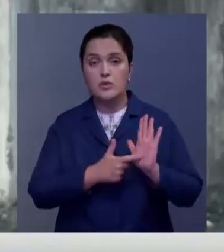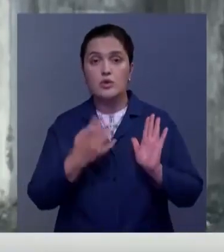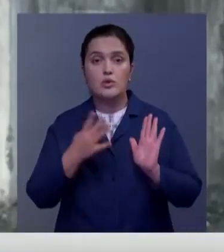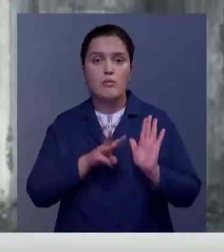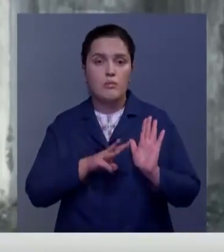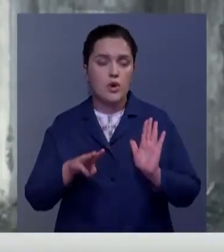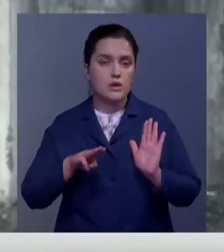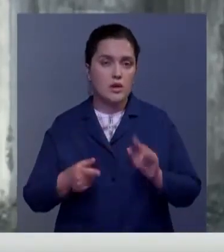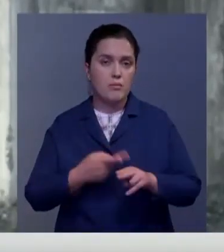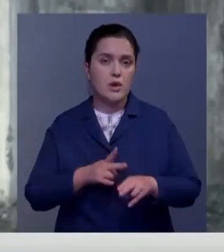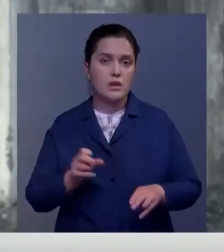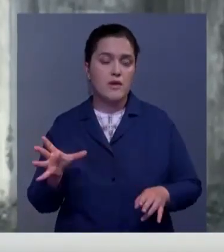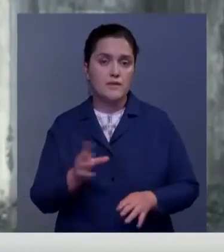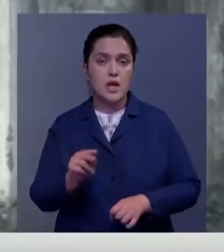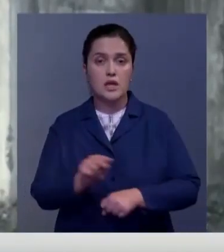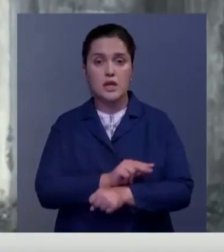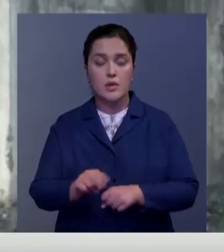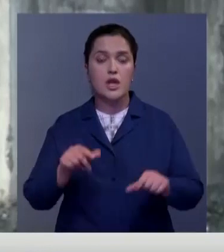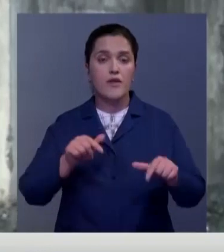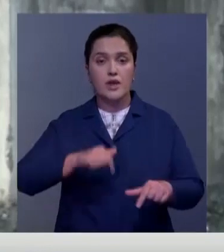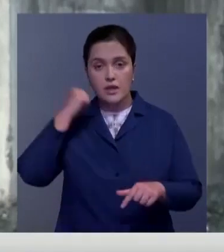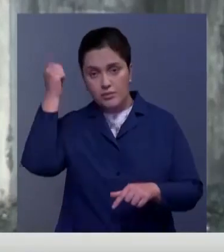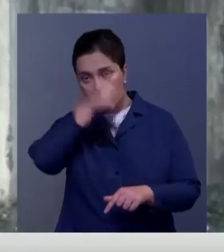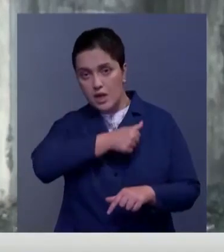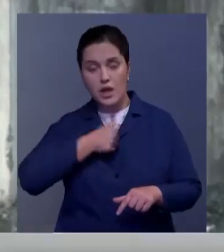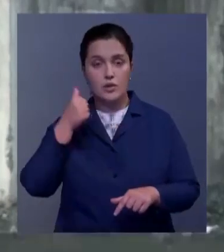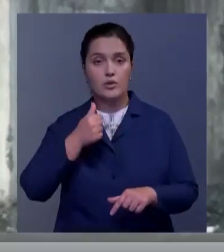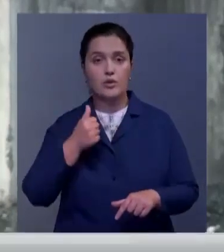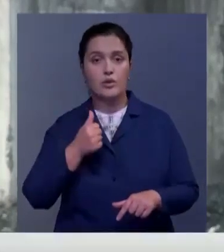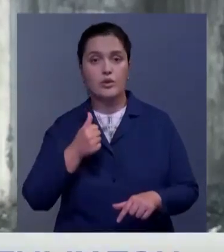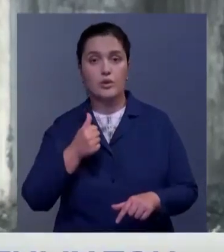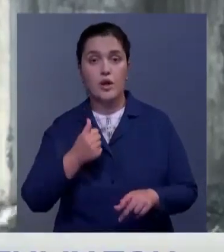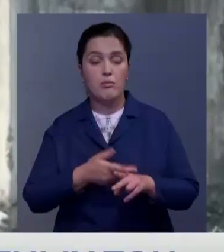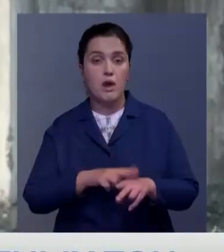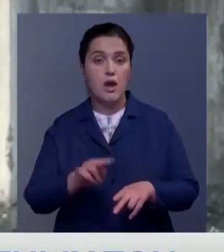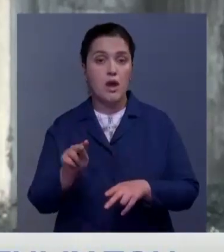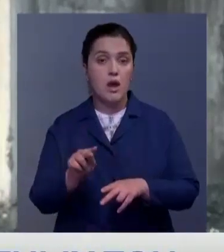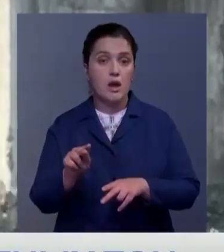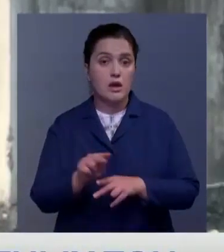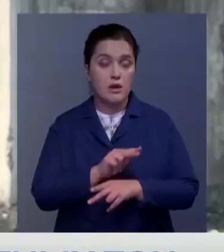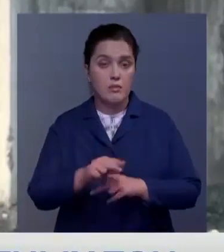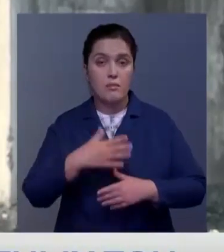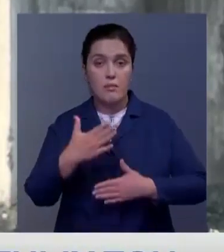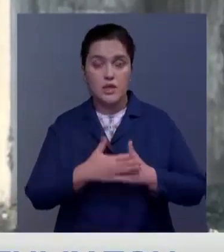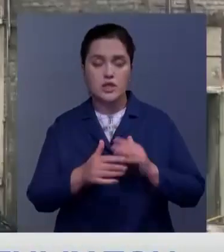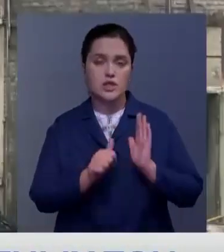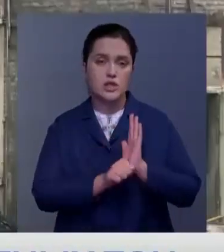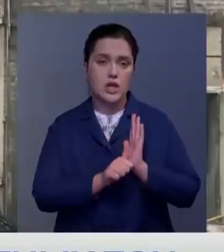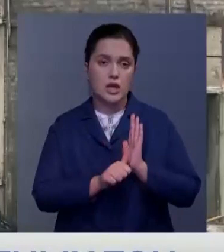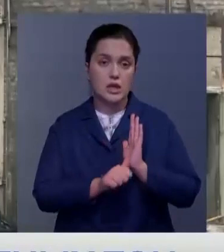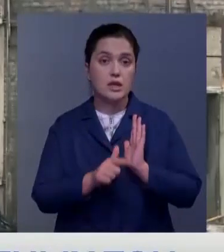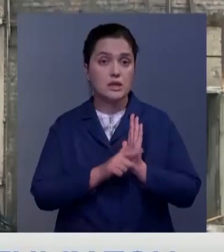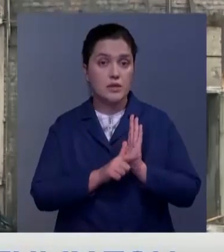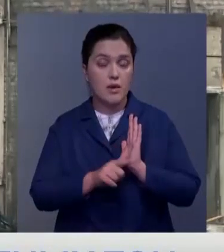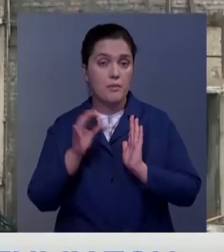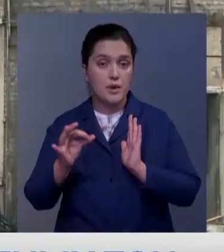все ремонты в этом году. Поэтому доля вот этих ремонтов составляет почти 60-70%. Топливо на